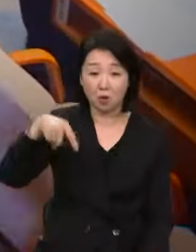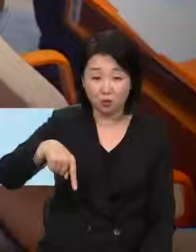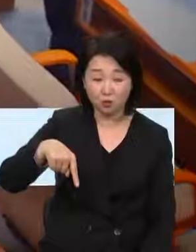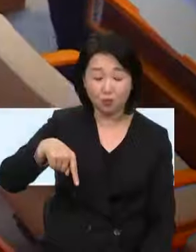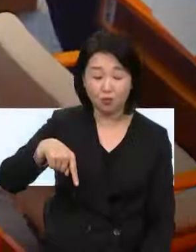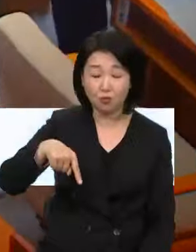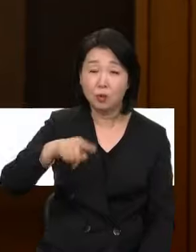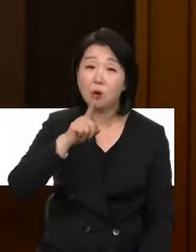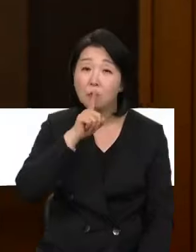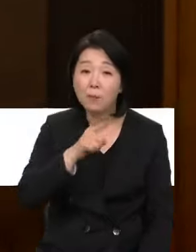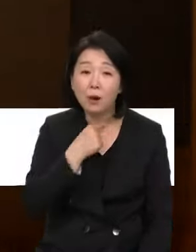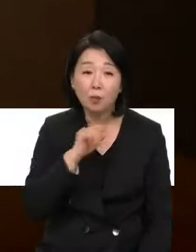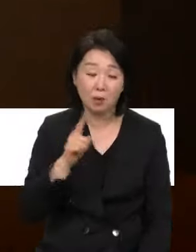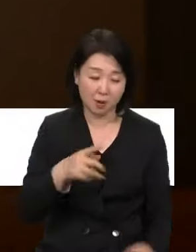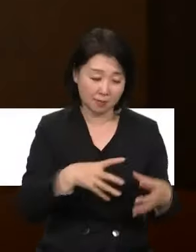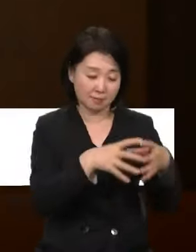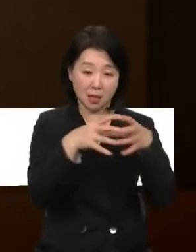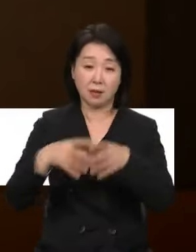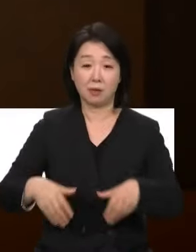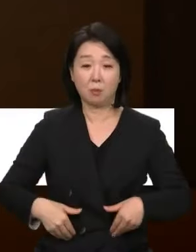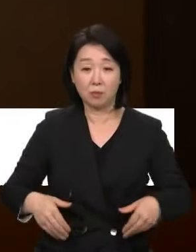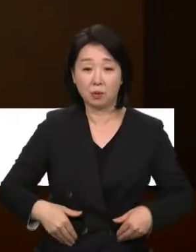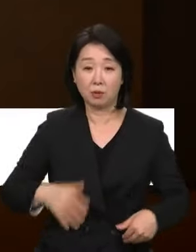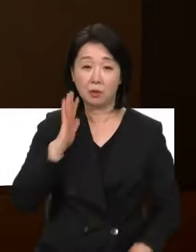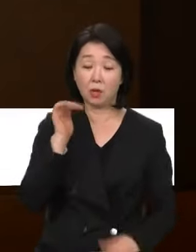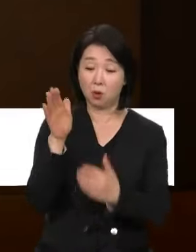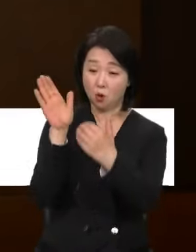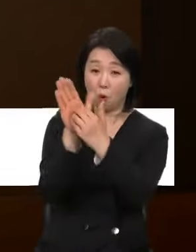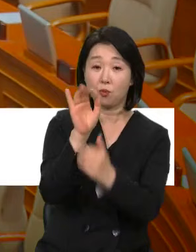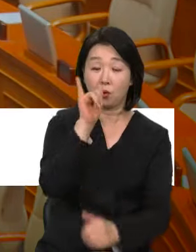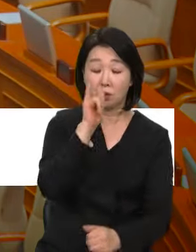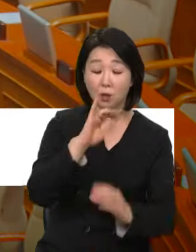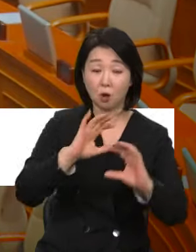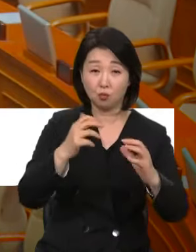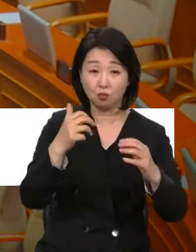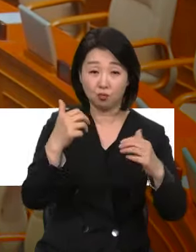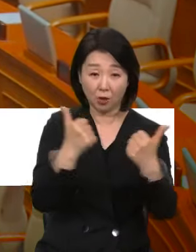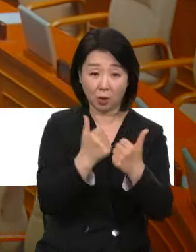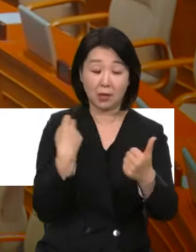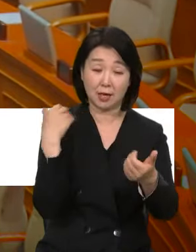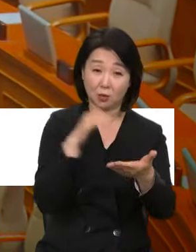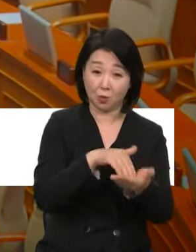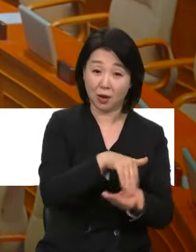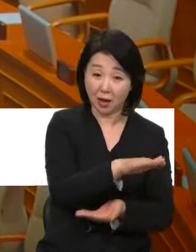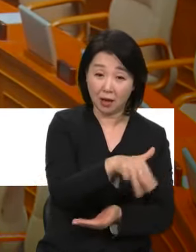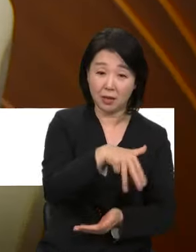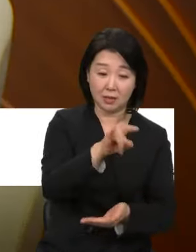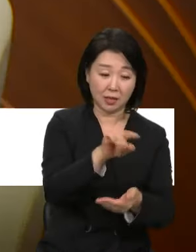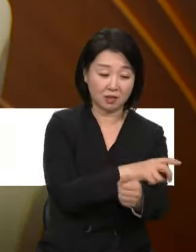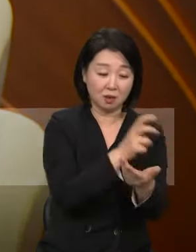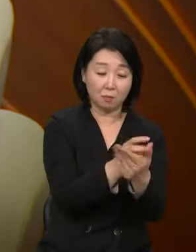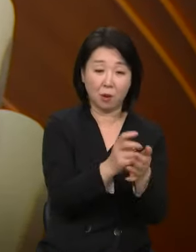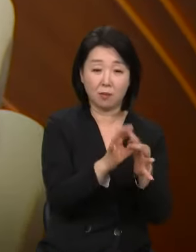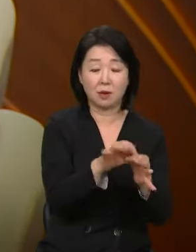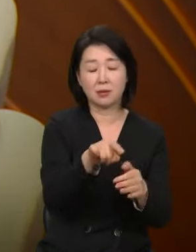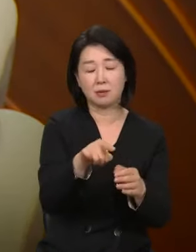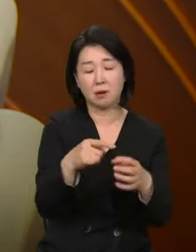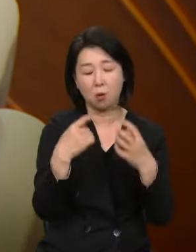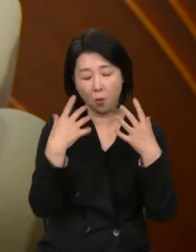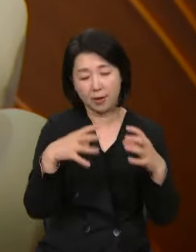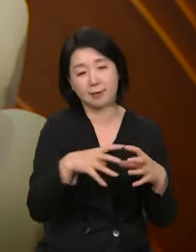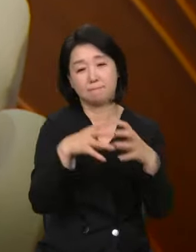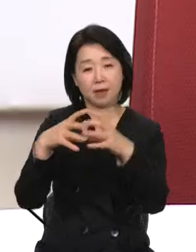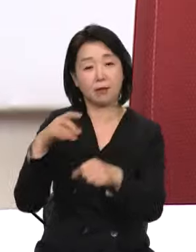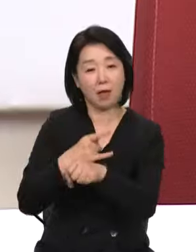대우였습니다. 당장 대통령이 거부권을 행사할 경우 국회로 다시 넘어올 최상병 특검 법안에 대해서도 이 부분을